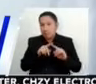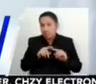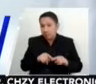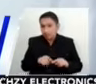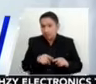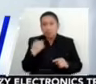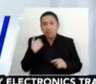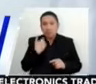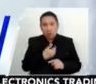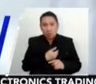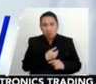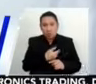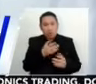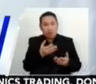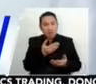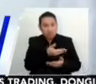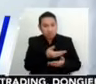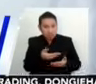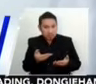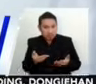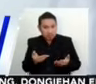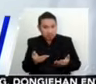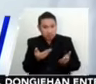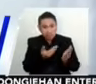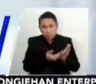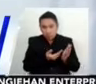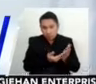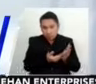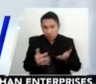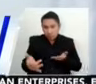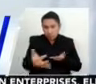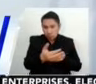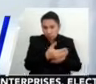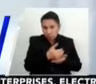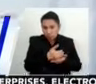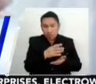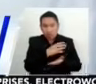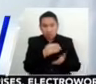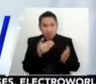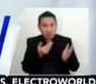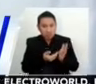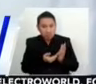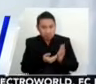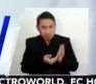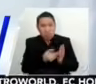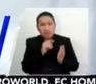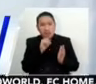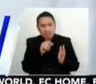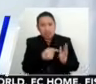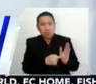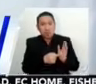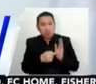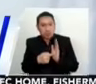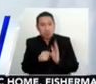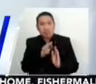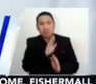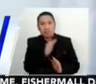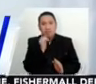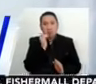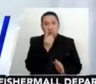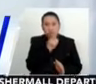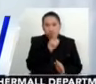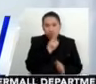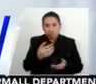nakuha at sa magiging ebidensya na ipipresent naman ni Vice President Sara.